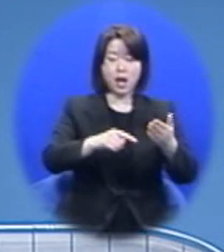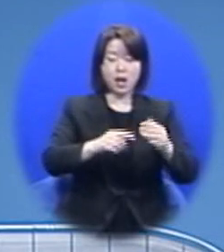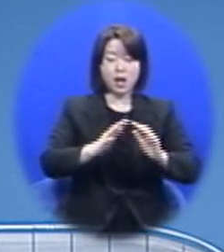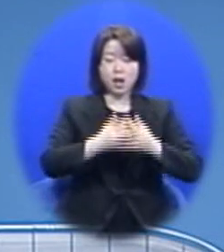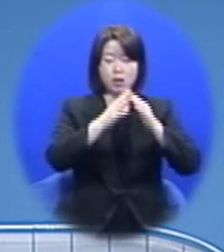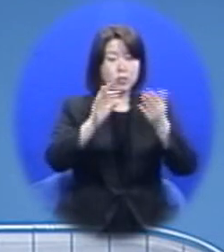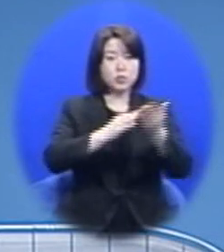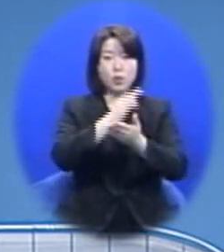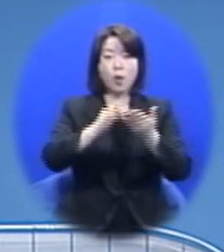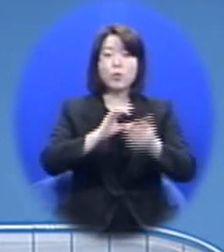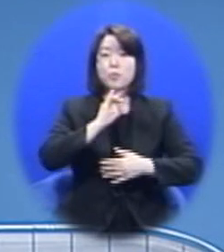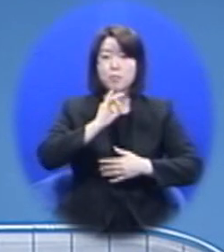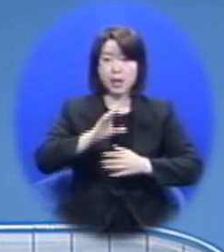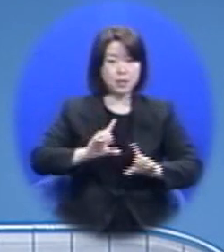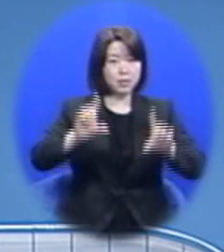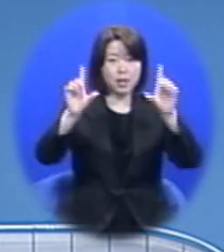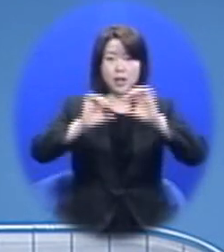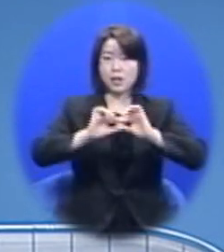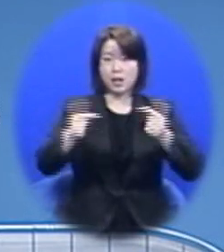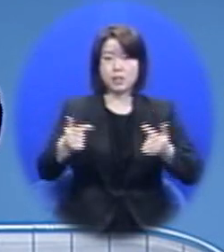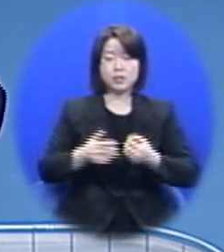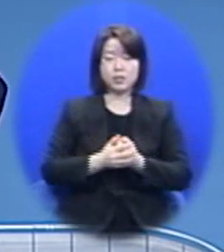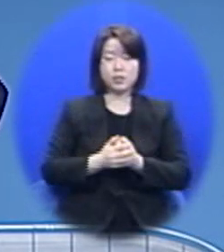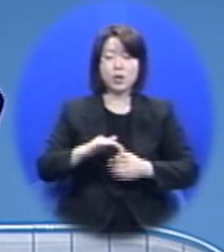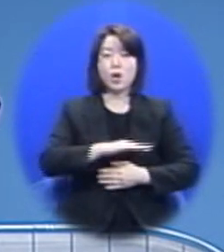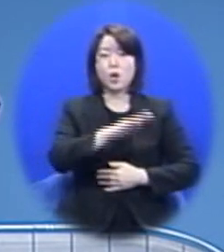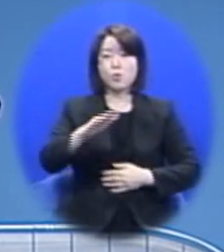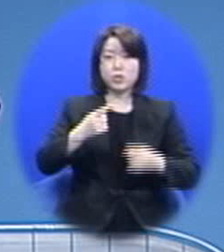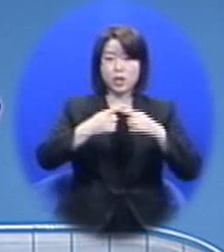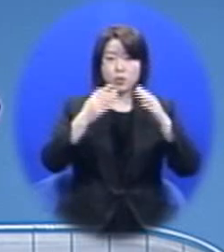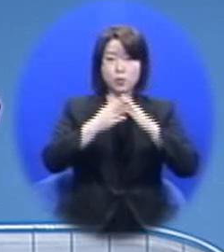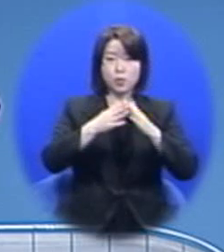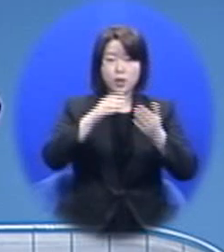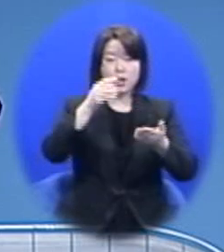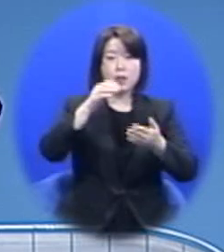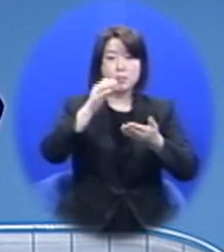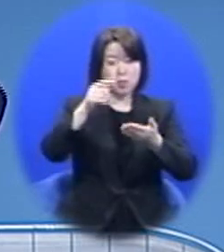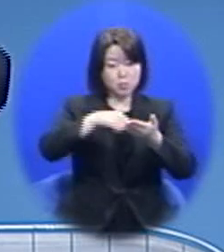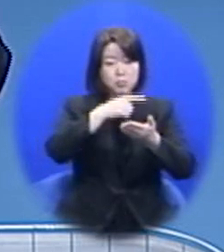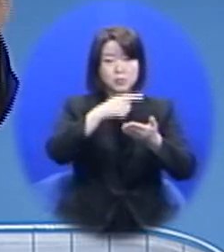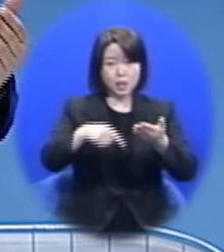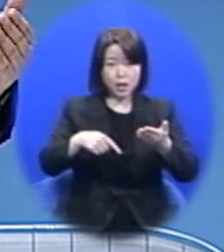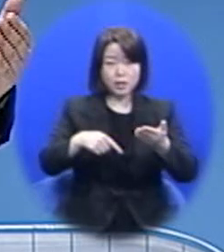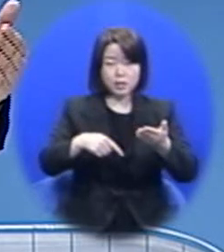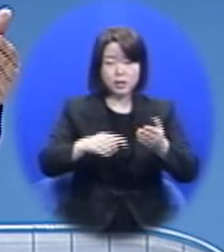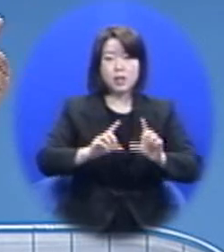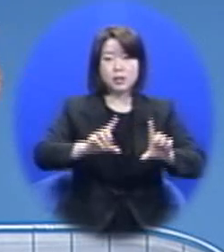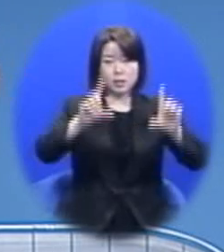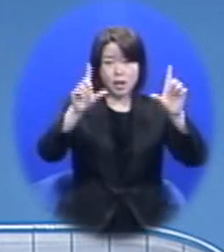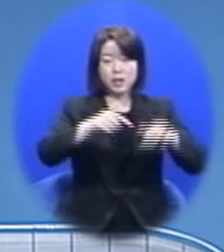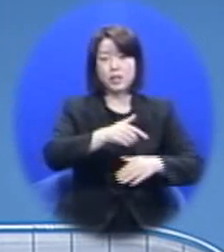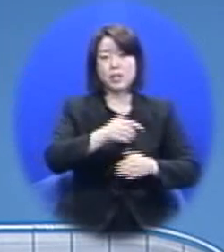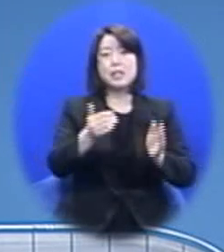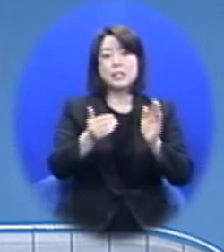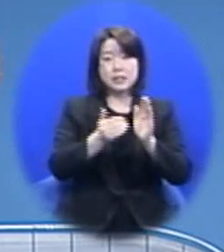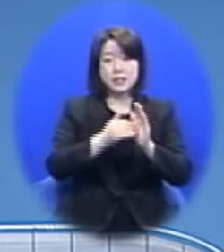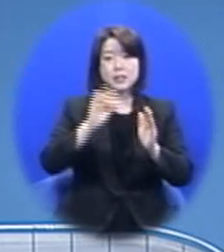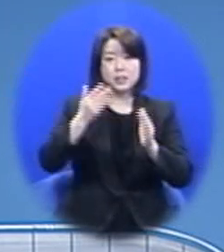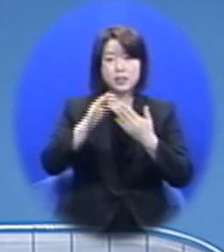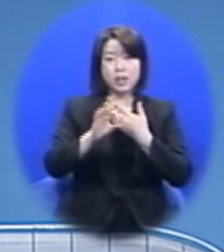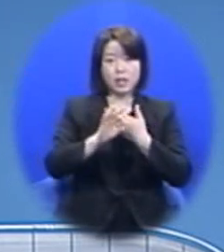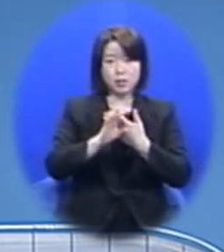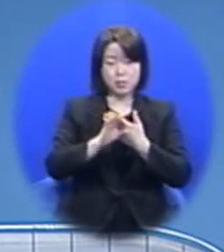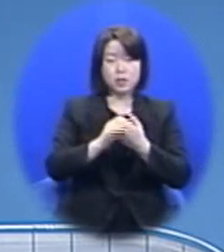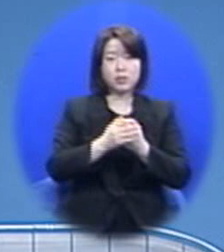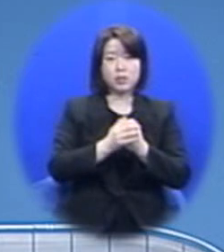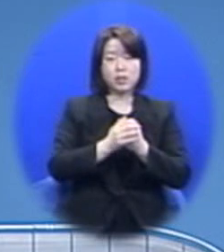헌금만을 위한 날 아닙니다. 우리가 교회 부채를 다 갚게 되는 날이 지나도 저는 이 교회 사랑 기도의